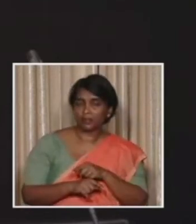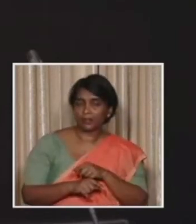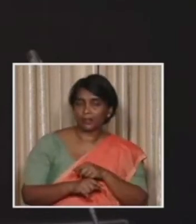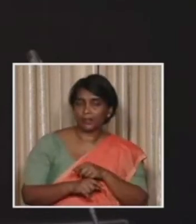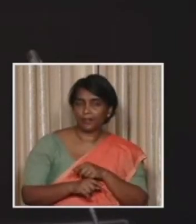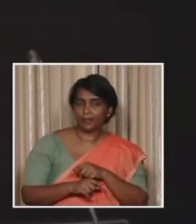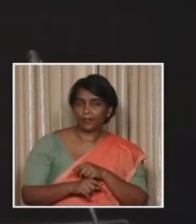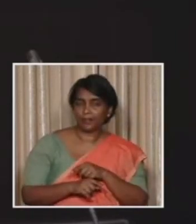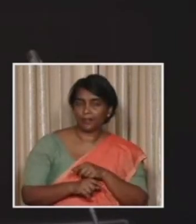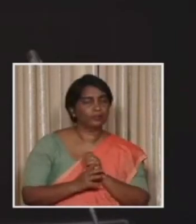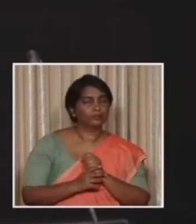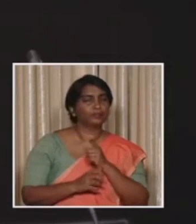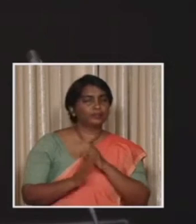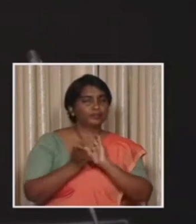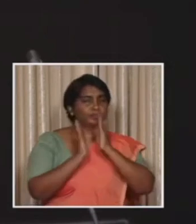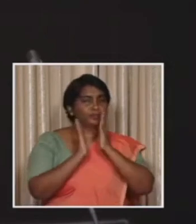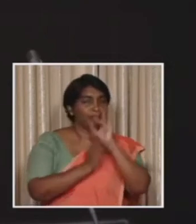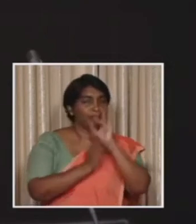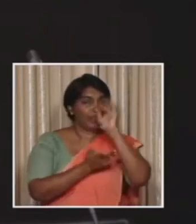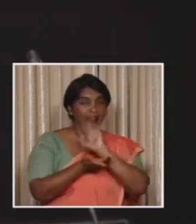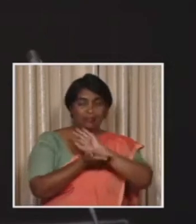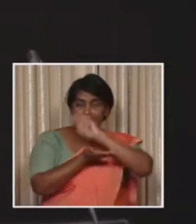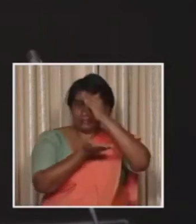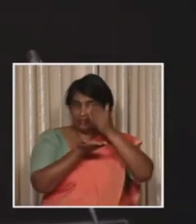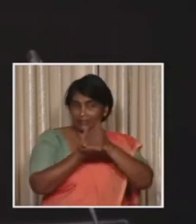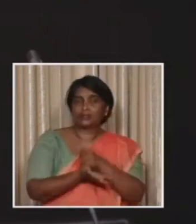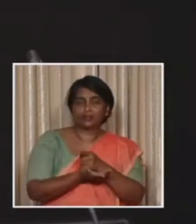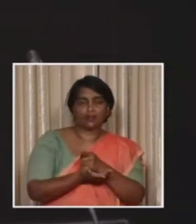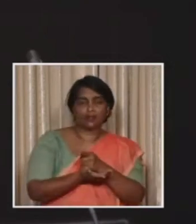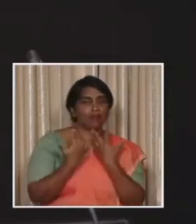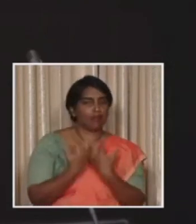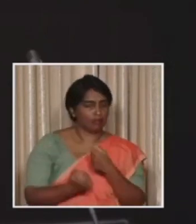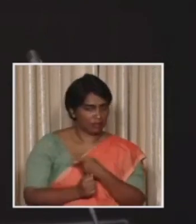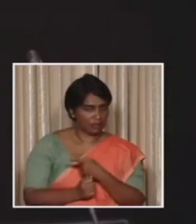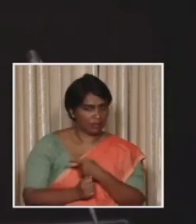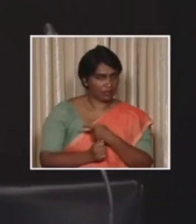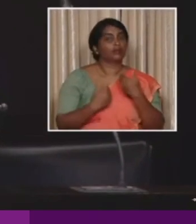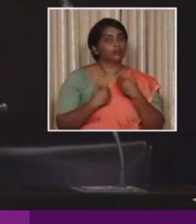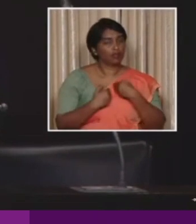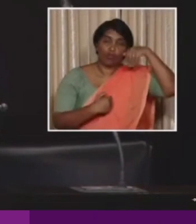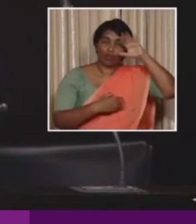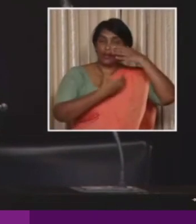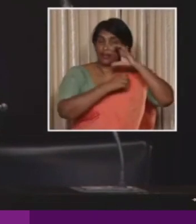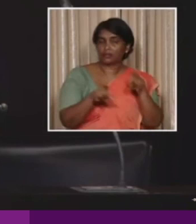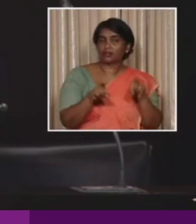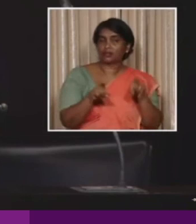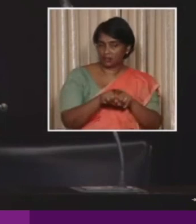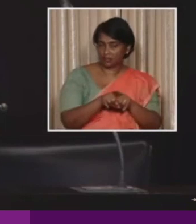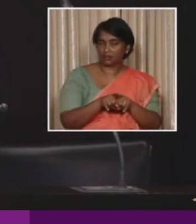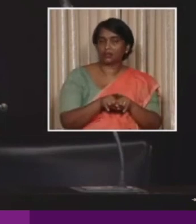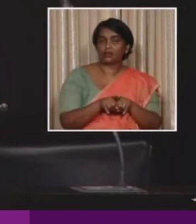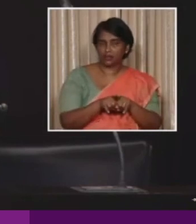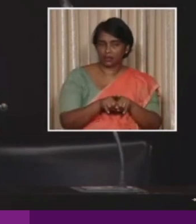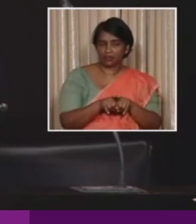ஆவுடையார் என்கின்ற சிவலிங்கமும் நந்தியும் அங்கே கண்டெடுக்கப்பட்டு மீட்டு தாங்கள் தொல்லியல் ரீதியாக அந்த இடத்திலே ஒரு சைவ